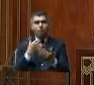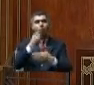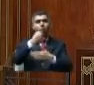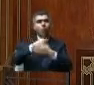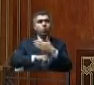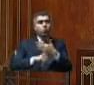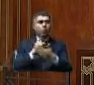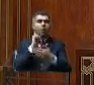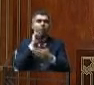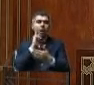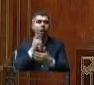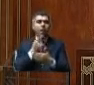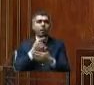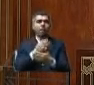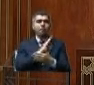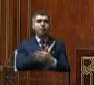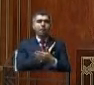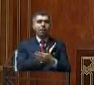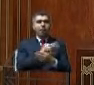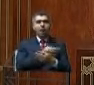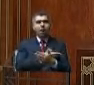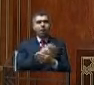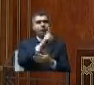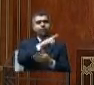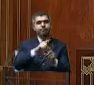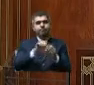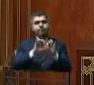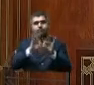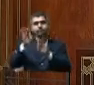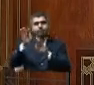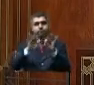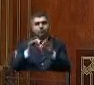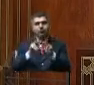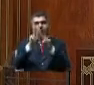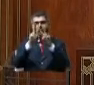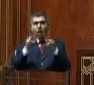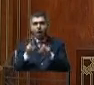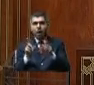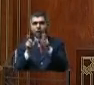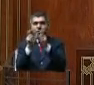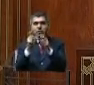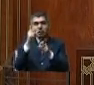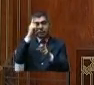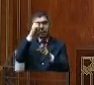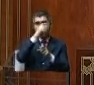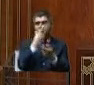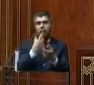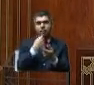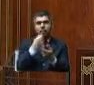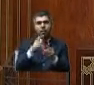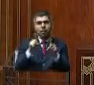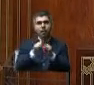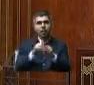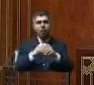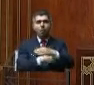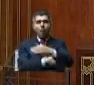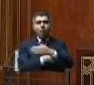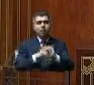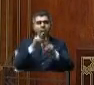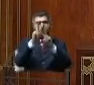واحد لبنتي، واحد لأمي، واحد وتأكد باللي داكشي صحيح ولا ماشي صحيح، والناس ديال السلطة وإلى آخره،